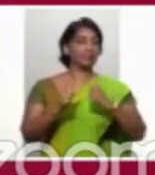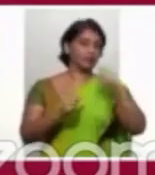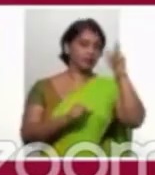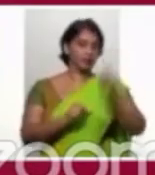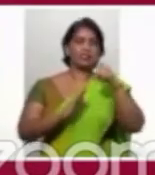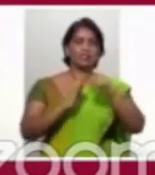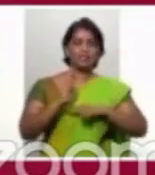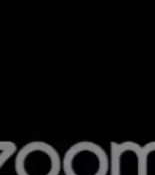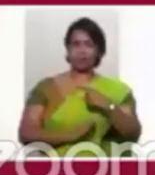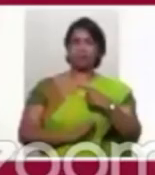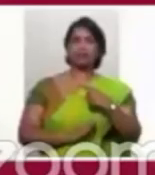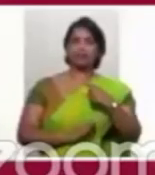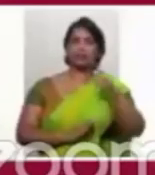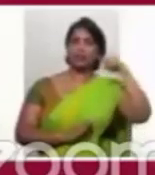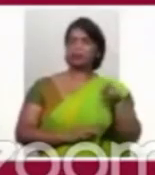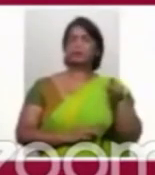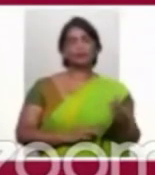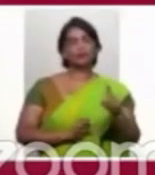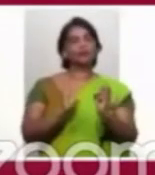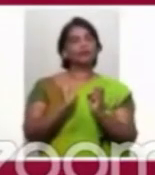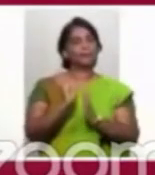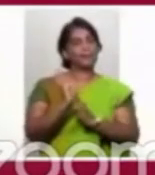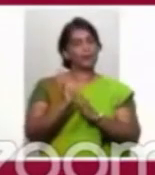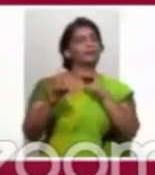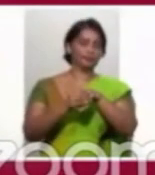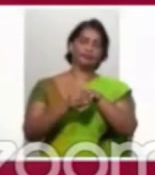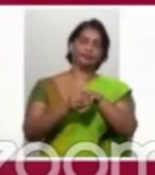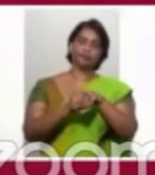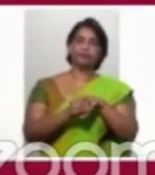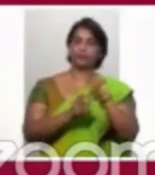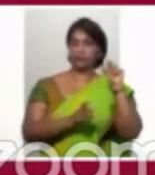ජයන්තා සීටි බුළුමුල්ල මහත්මිය මේ සමාජිකාවක් බවට නම් වුණා.